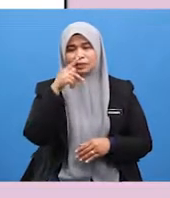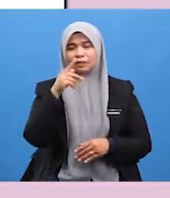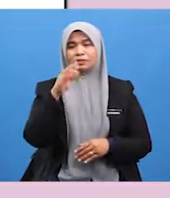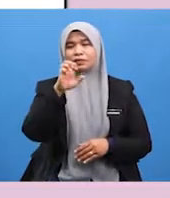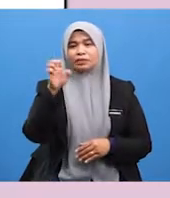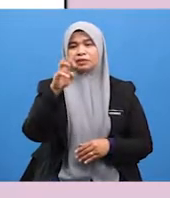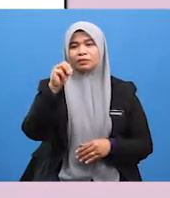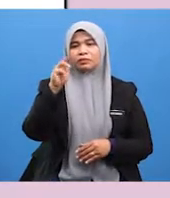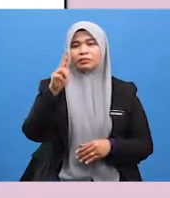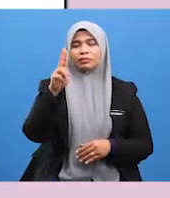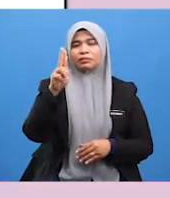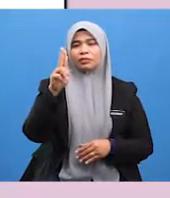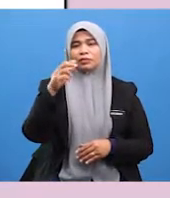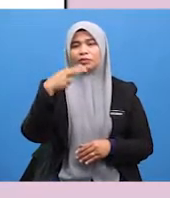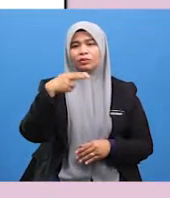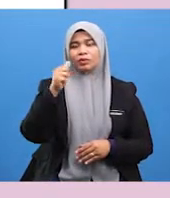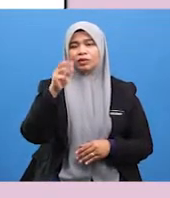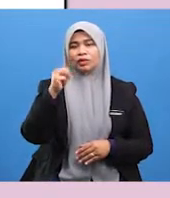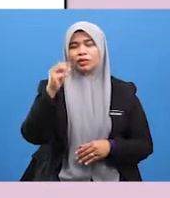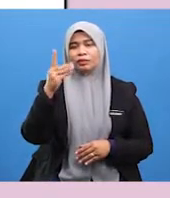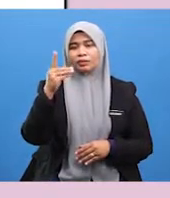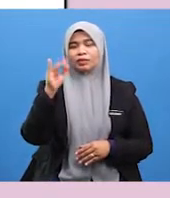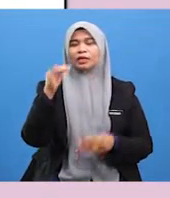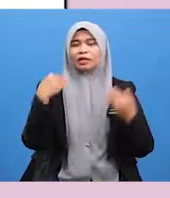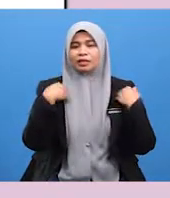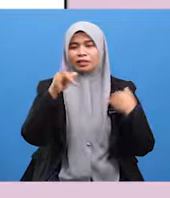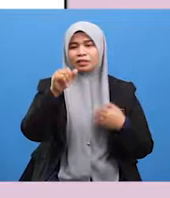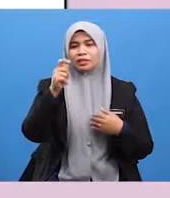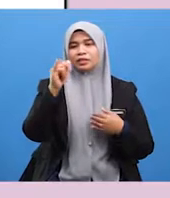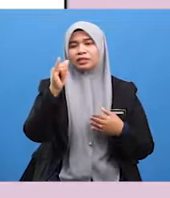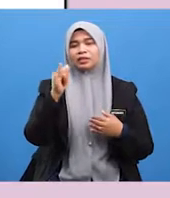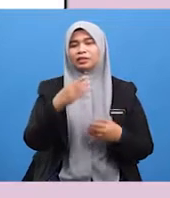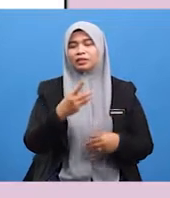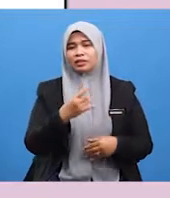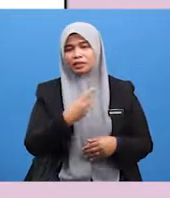Muhammad yang mempunyai jati diri yang hebat.